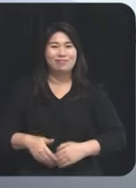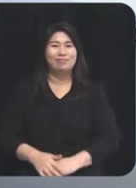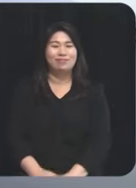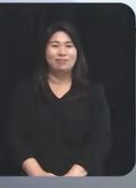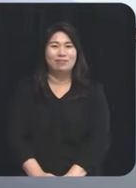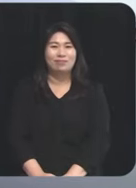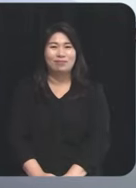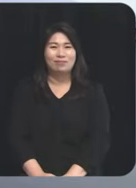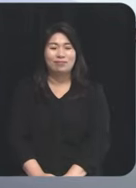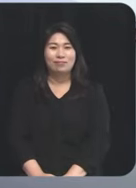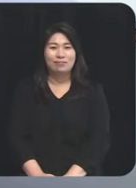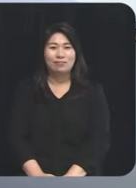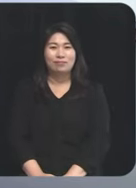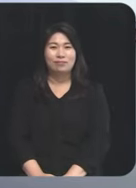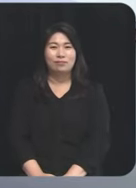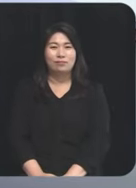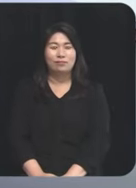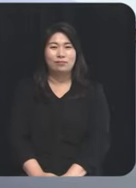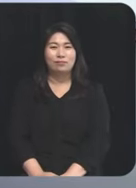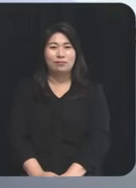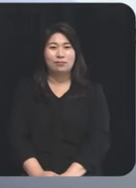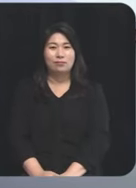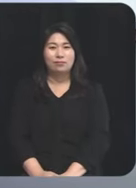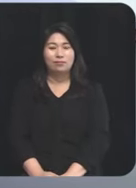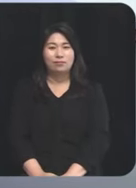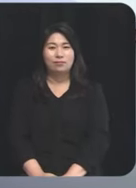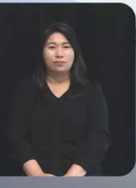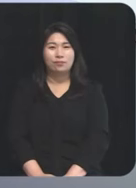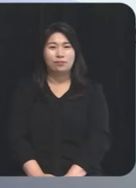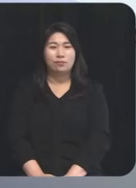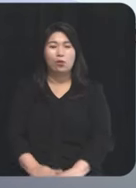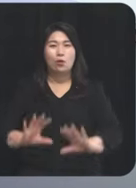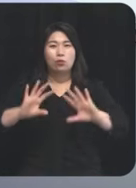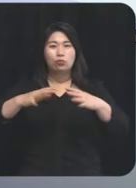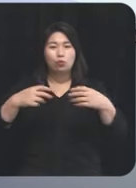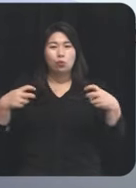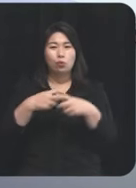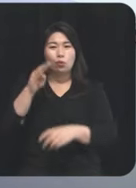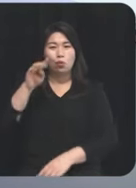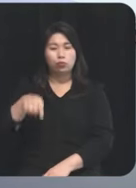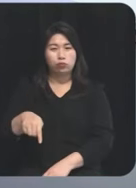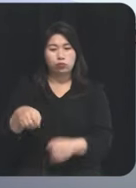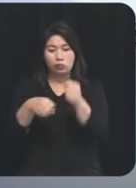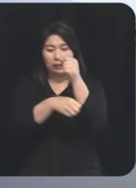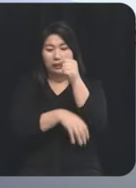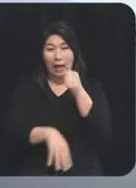마무리하겠습니다. 고맙습니다. 다음 질문은요. 국토교통부 산하